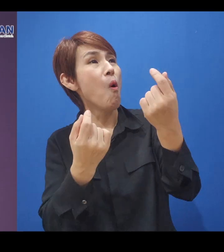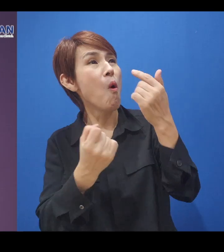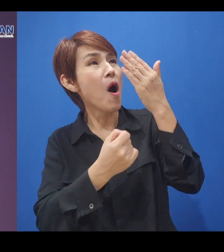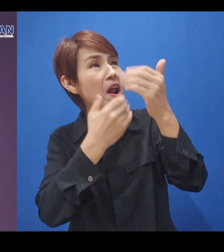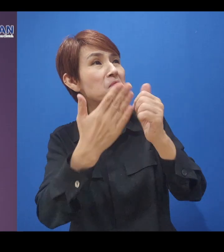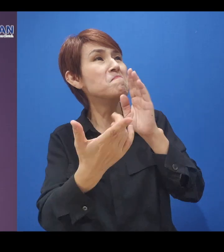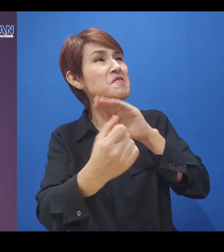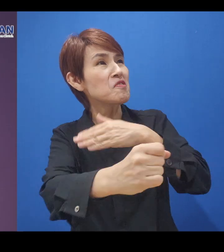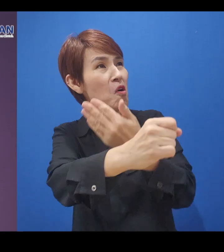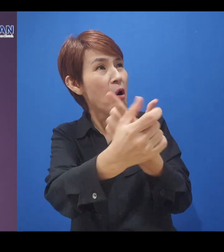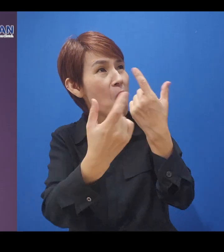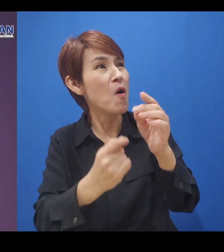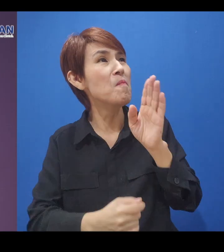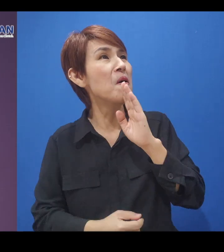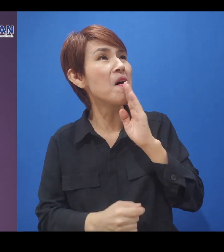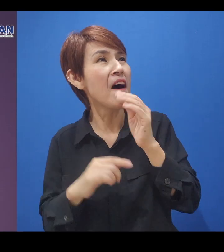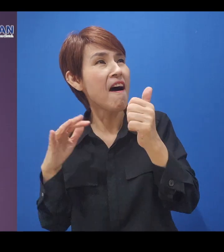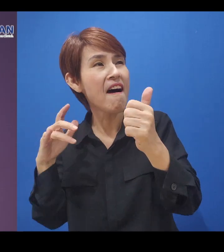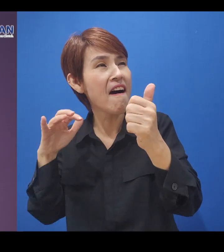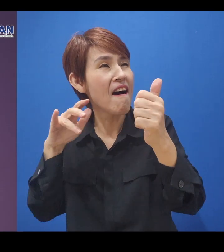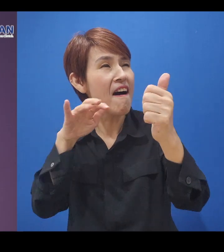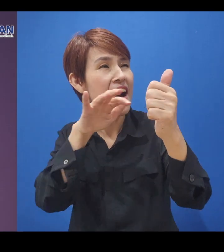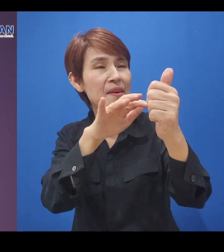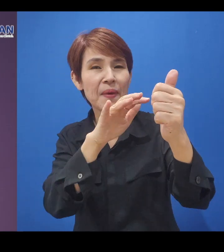능력입니다, 이렇게 하고 따랐다는 거예요.